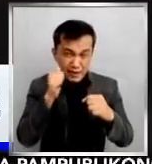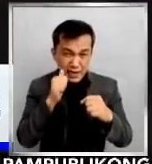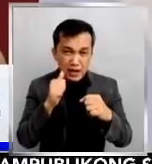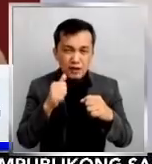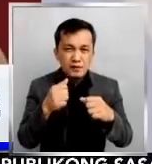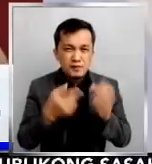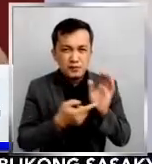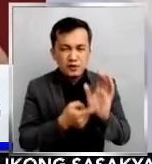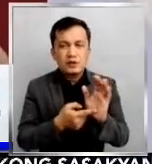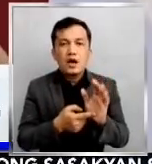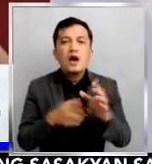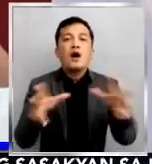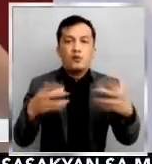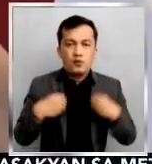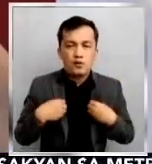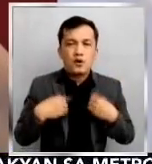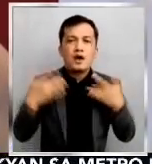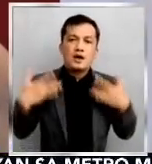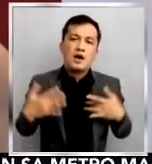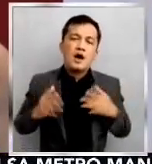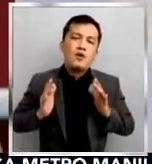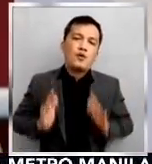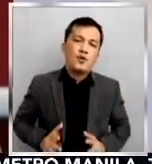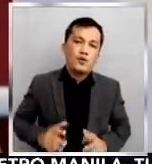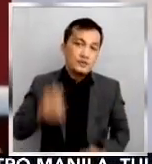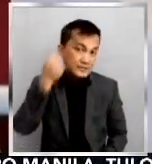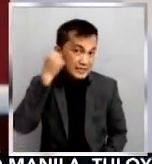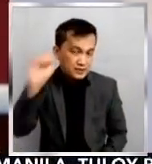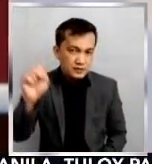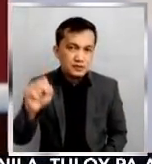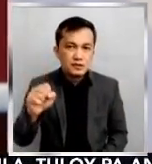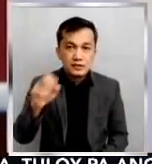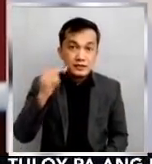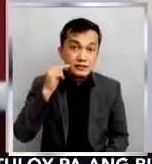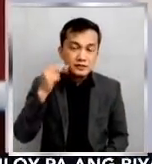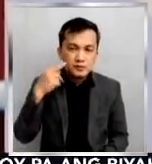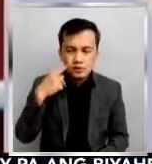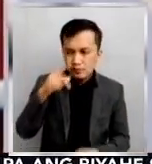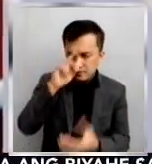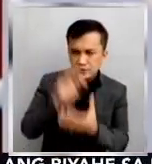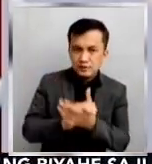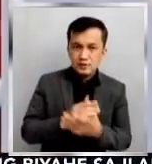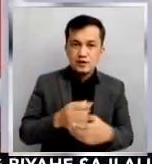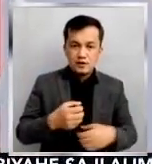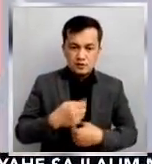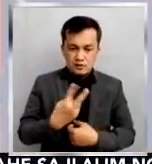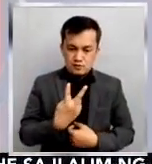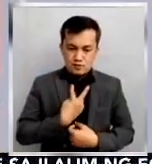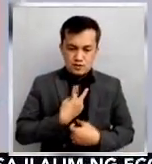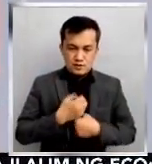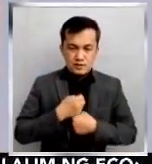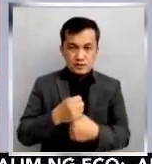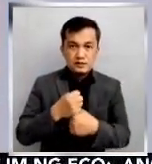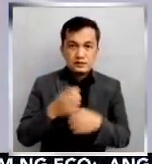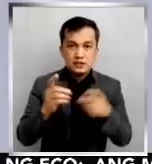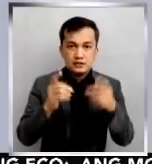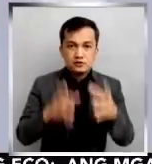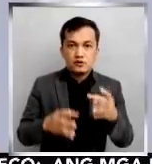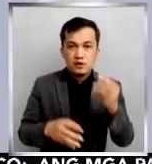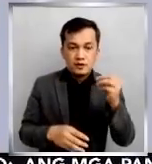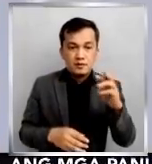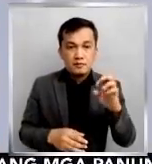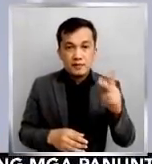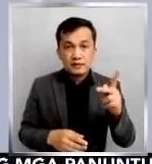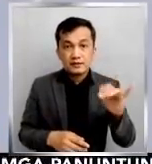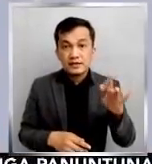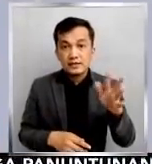medal. Napahanga sa laban ni Nesthy si Voltes 5 Legacy Director Mark Reyes. Ayon sa kanya, "This is